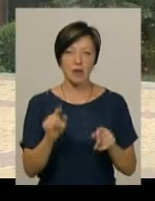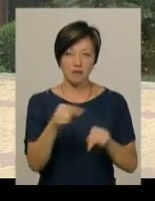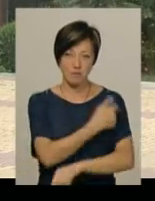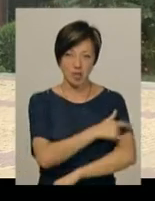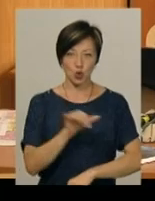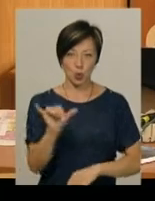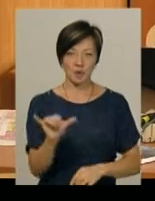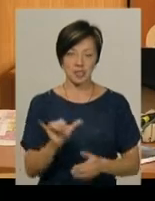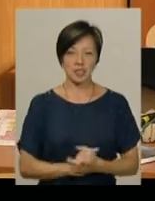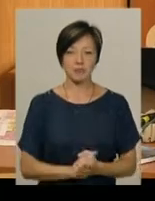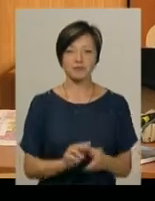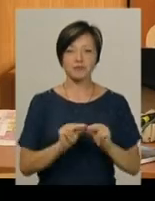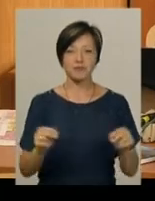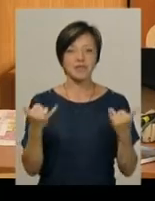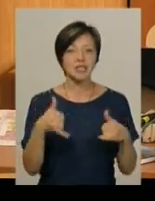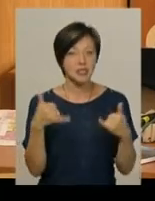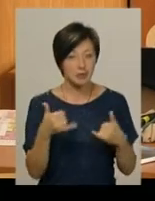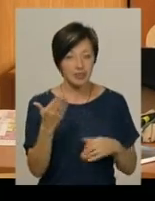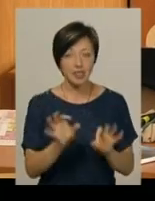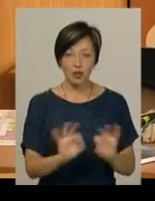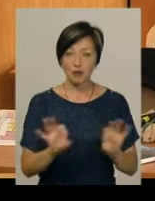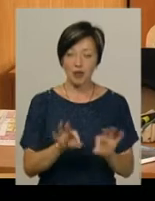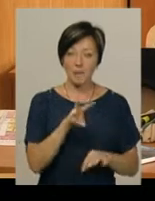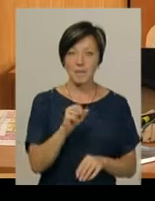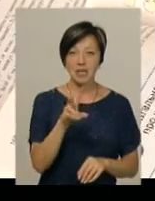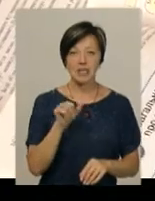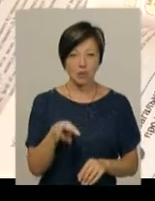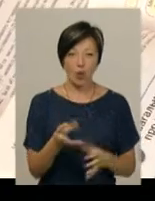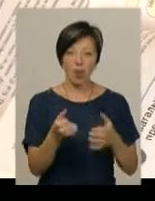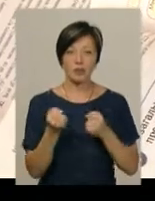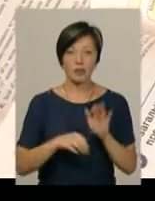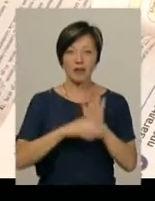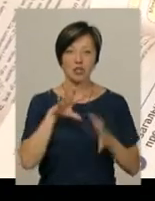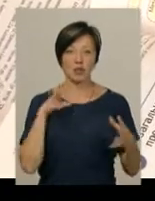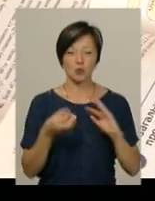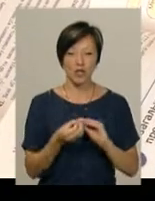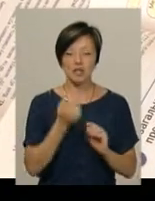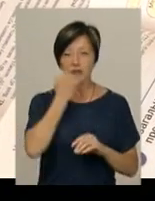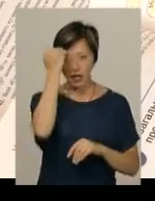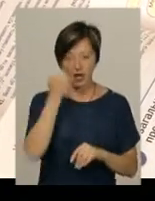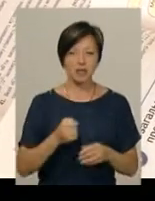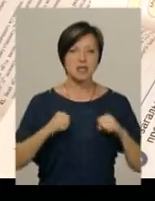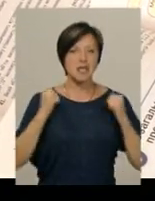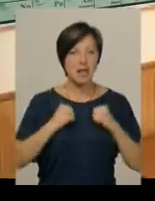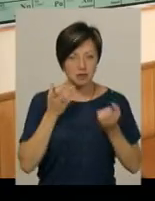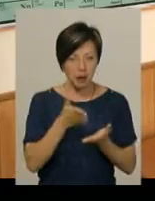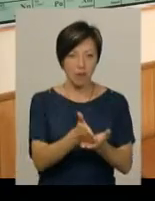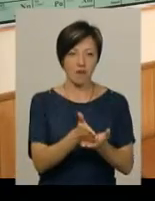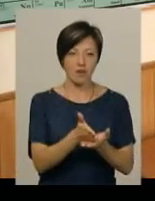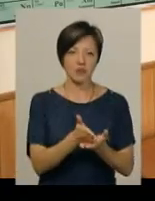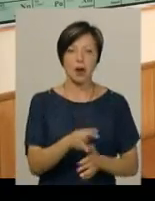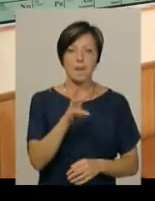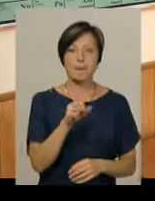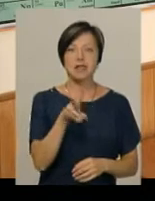медичний університет. Вчителька хімії Наталія Зима розповідає, Максим Горячок отримав найвищий результат завдяки цілеспрямованості.